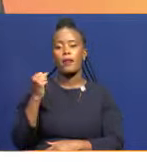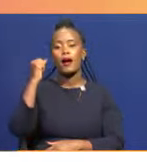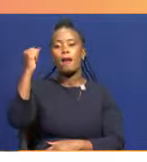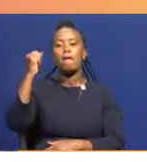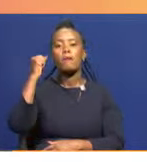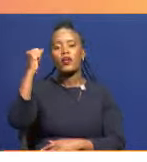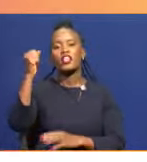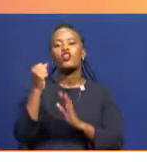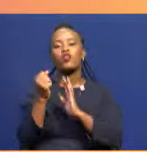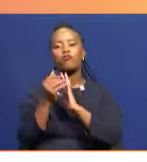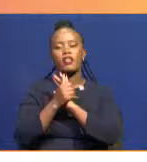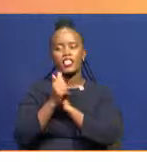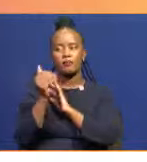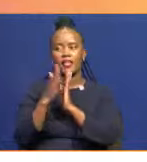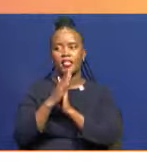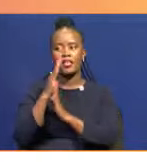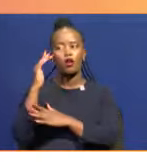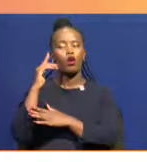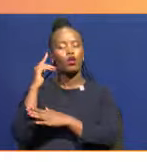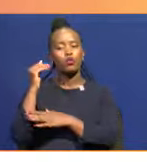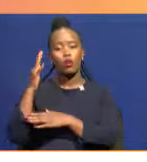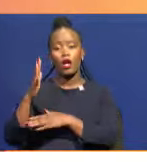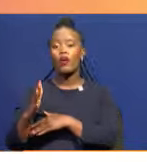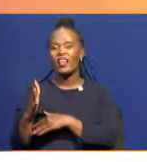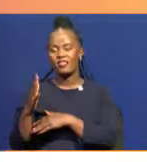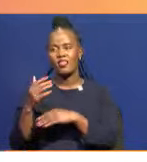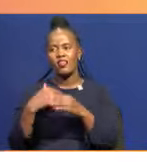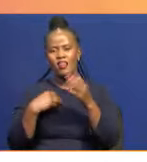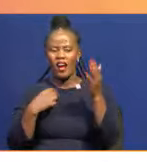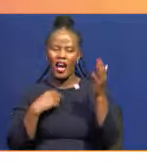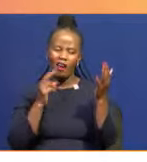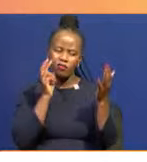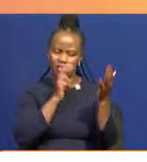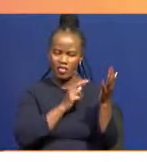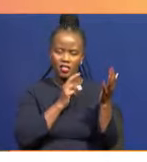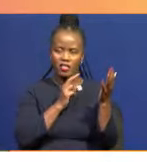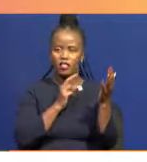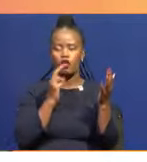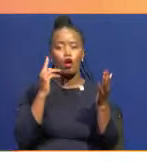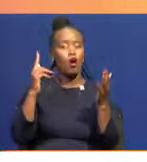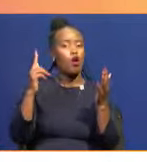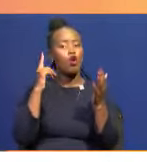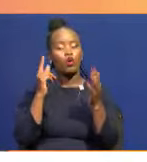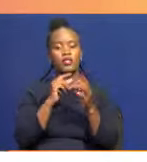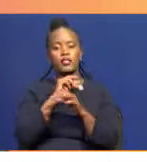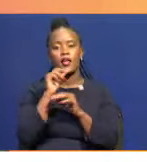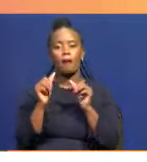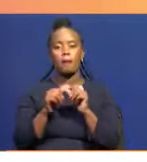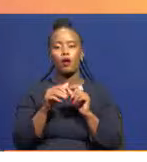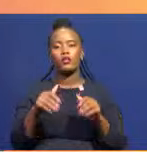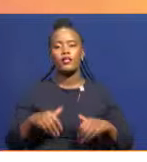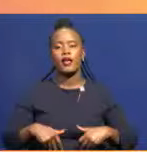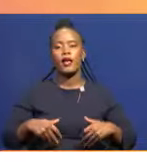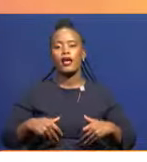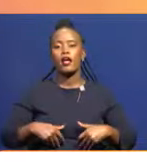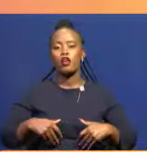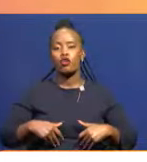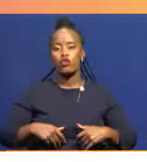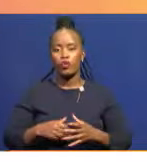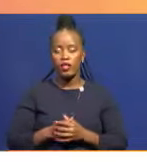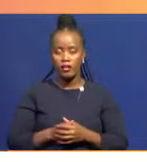sheria. Sheria, naam. Na nimeweza kuangalia zile sheria zenye zinagusa maneno ya vijana. Mm-hmm.